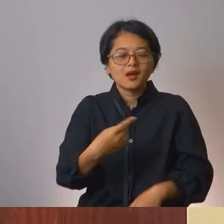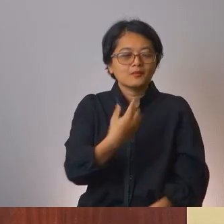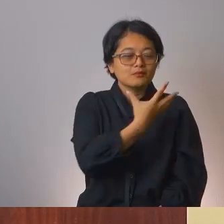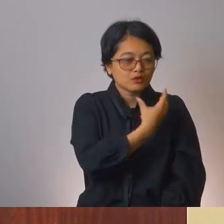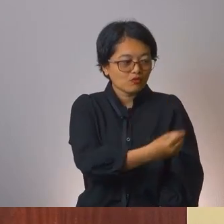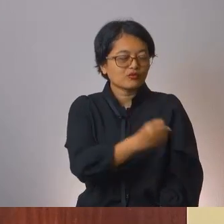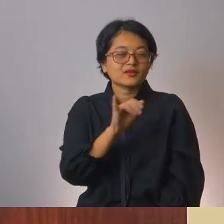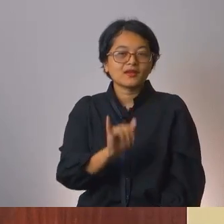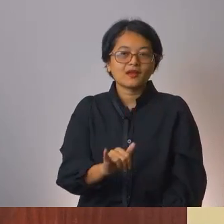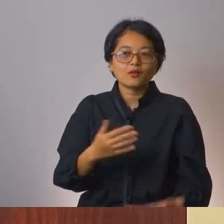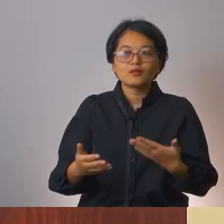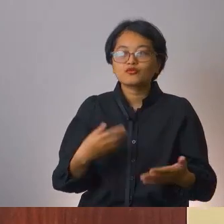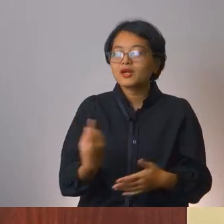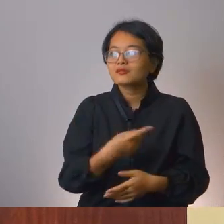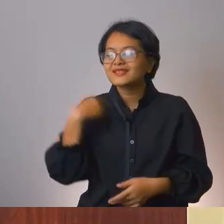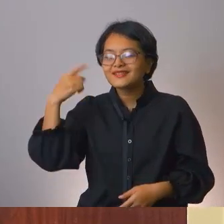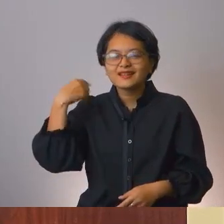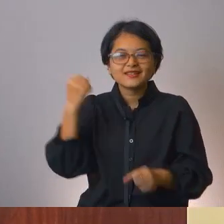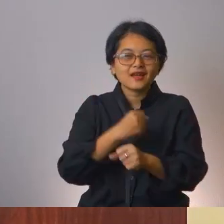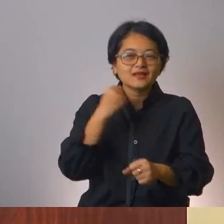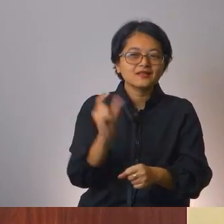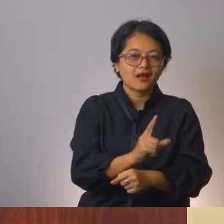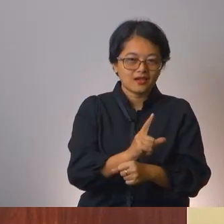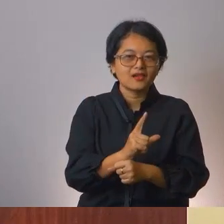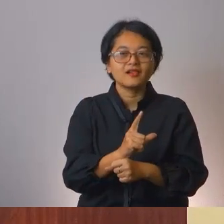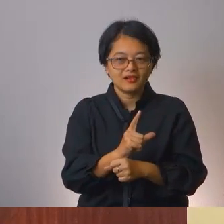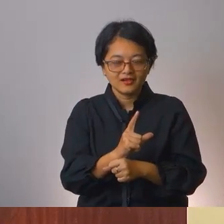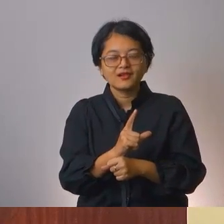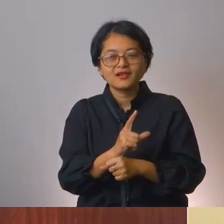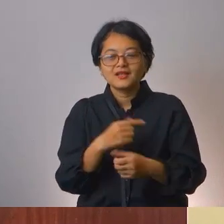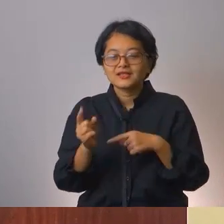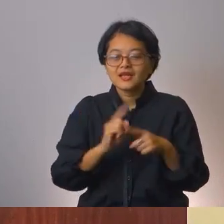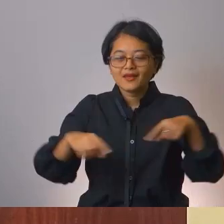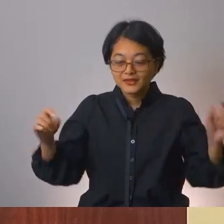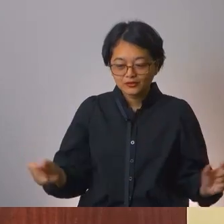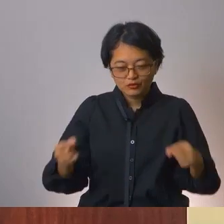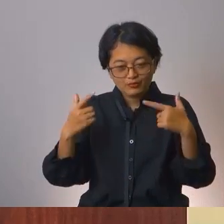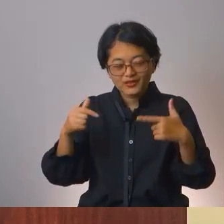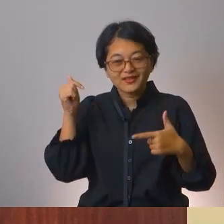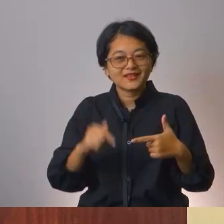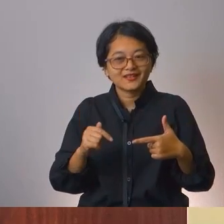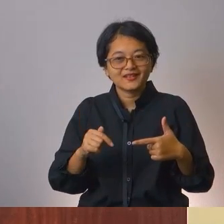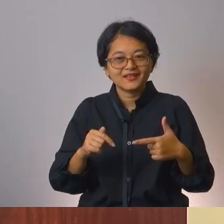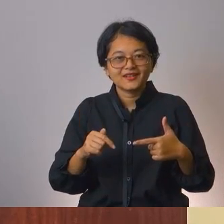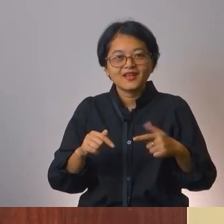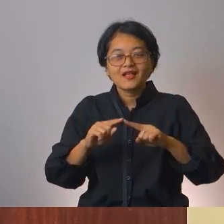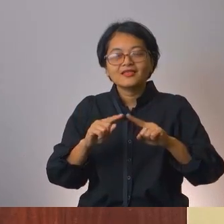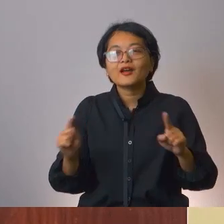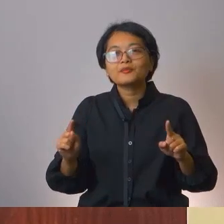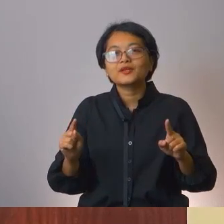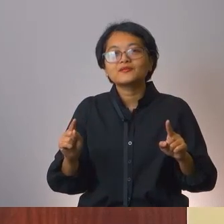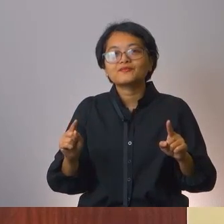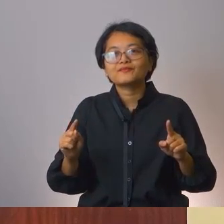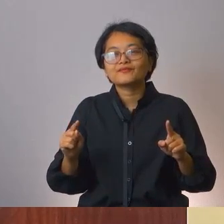kami gagal menjadi sahabat-Mu Tuhan, di dalam perjalanan kehidupan, kami banyak kali tidak dapat menjadi